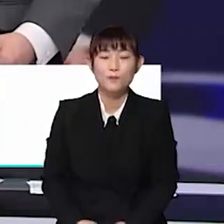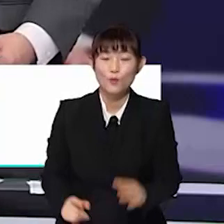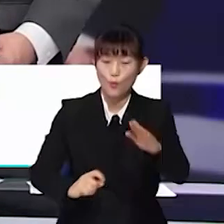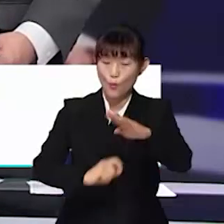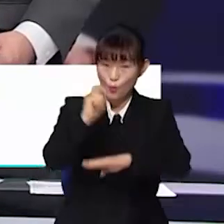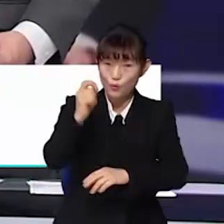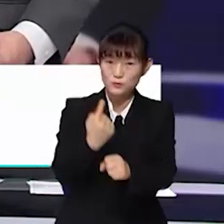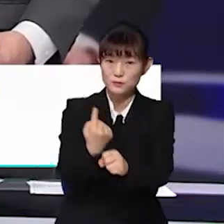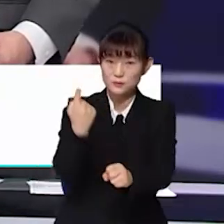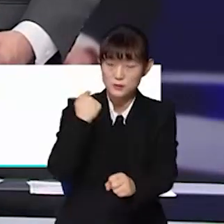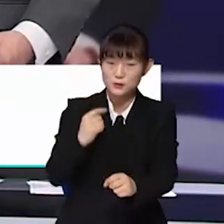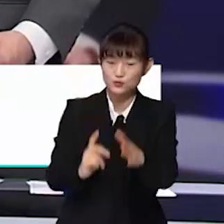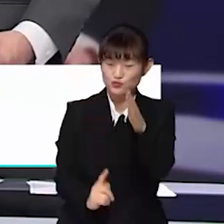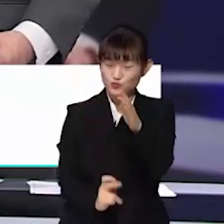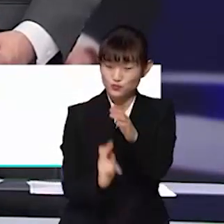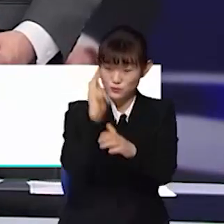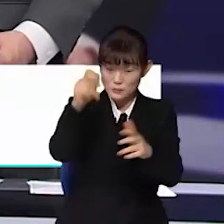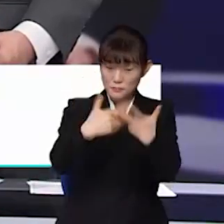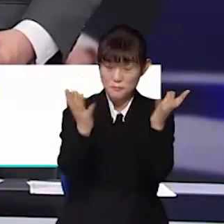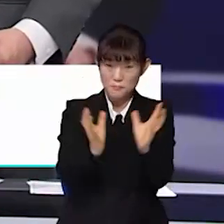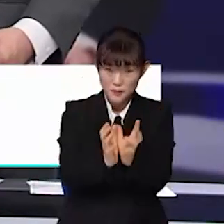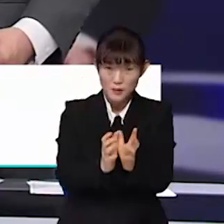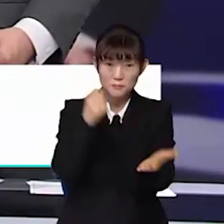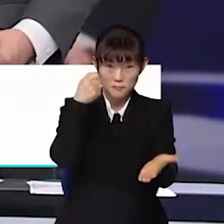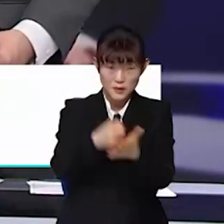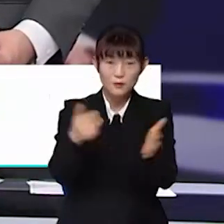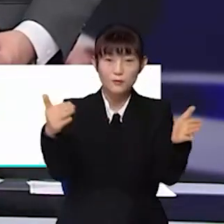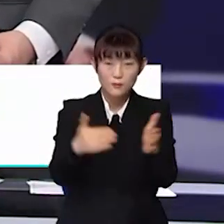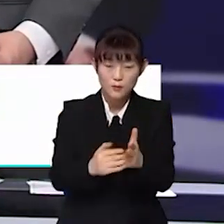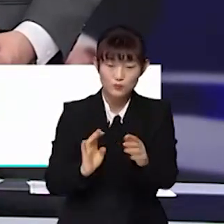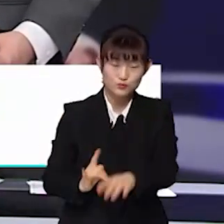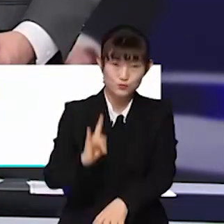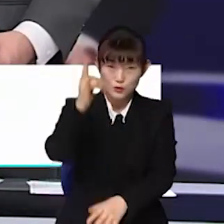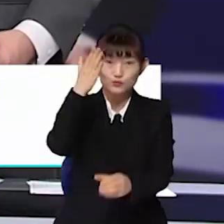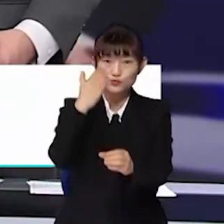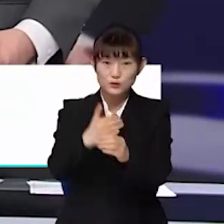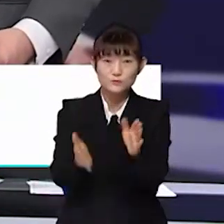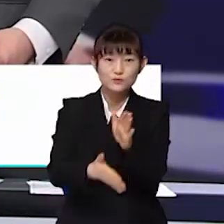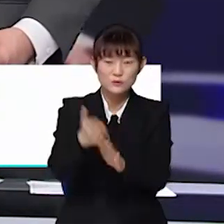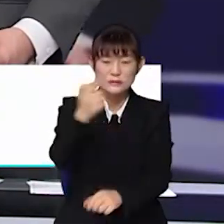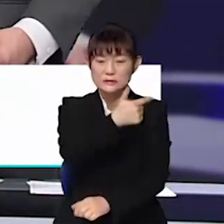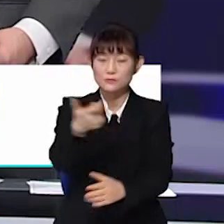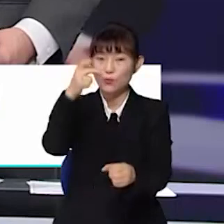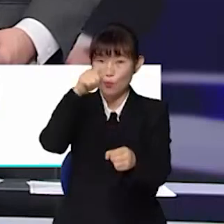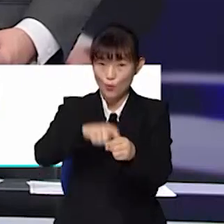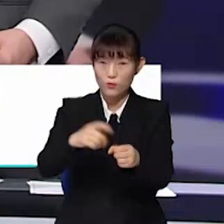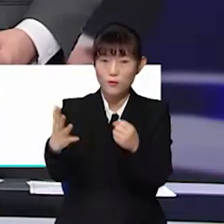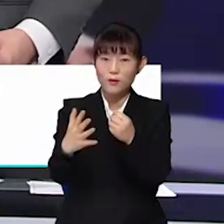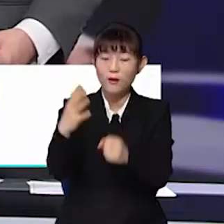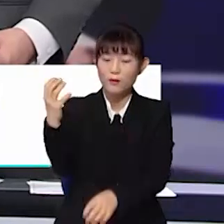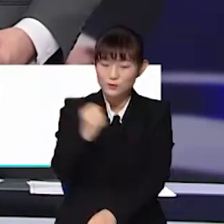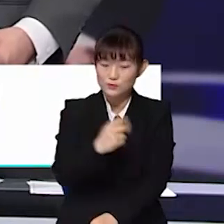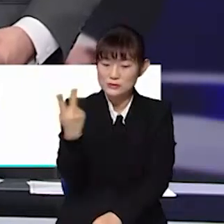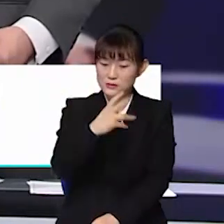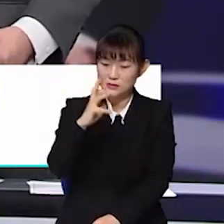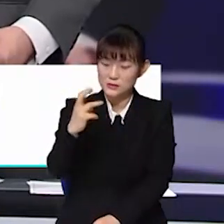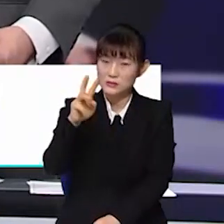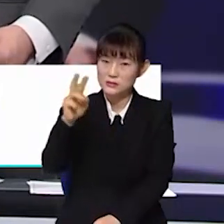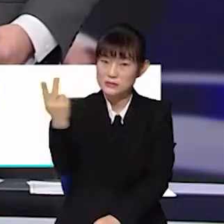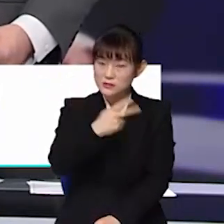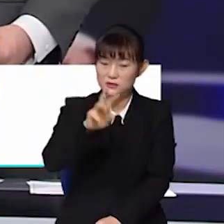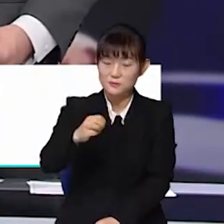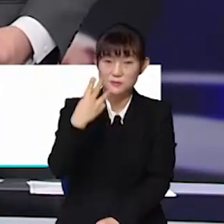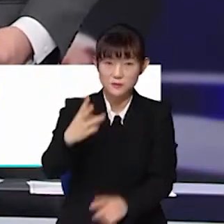보훈군은 지난해 말 우주발사체 클러스터로 확정된 데 이어 드론 중심도시라는 큰 목표를 가지고 2023년을 시작하고